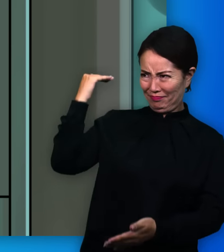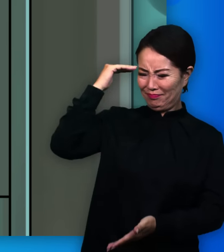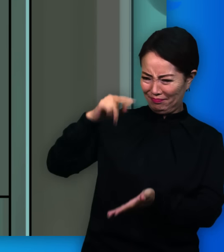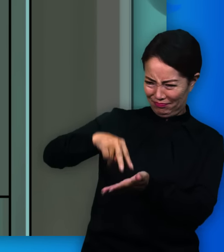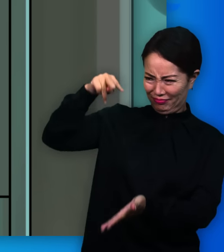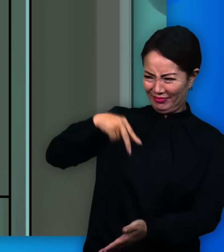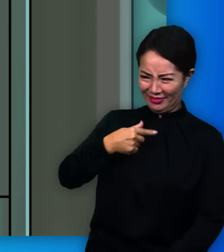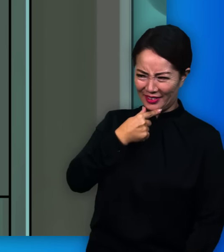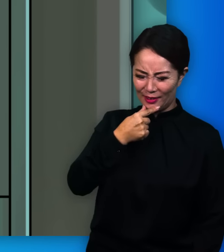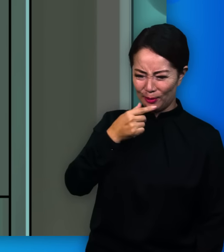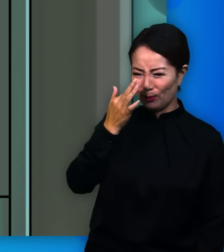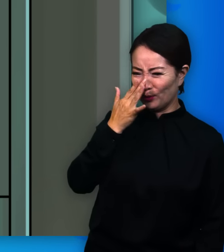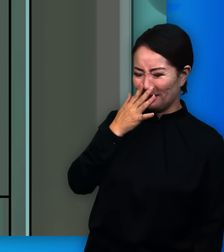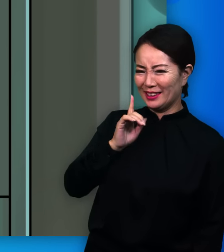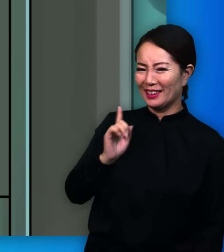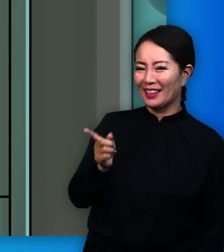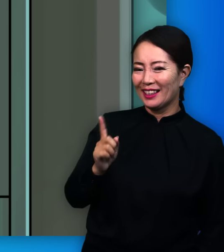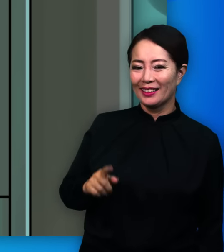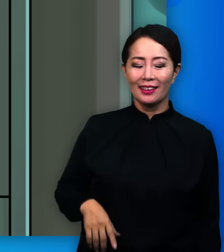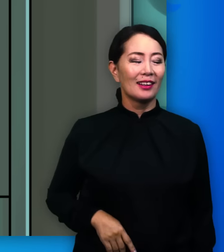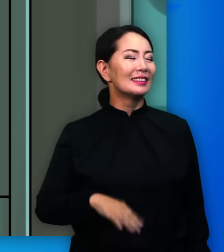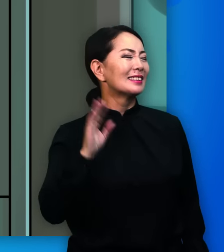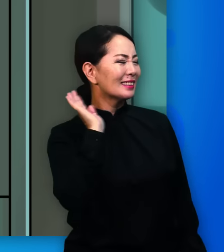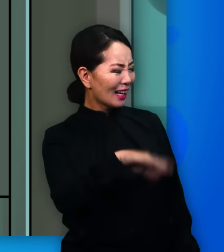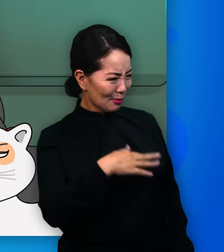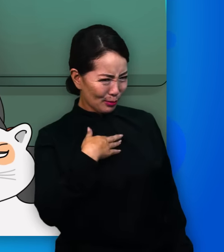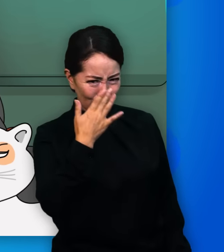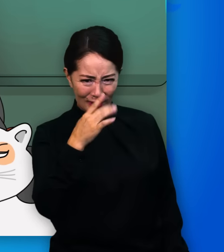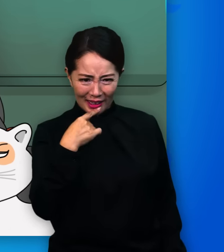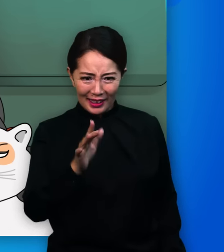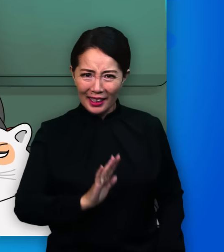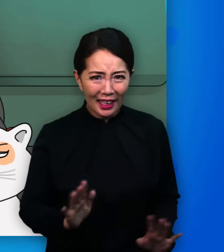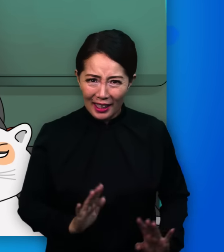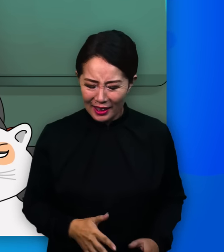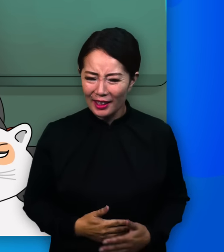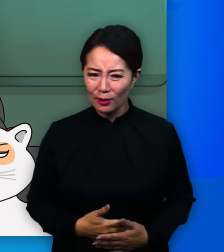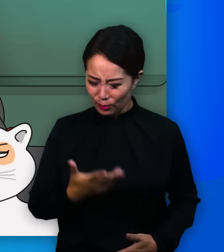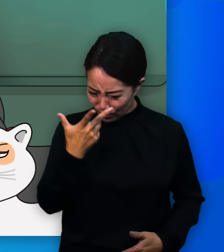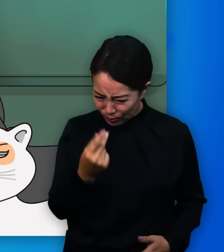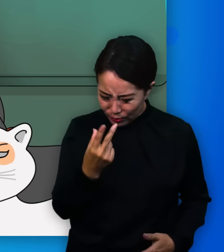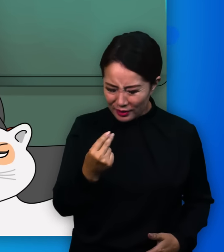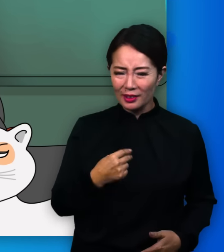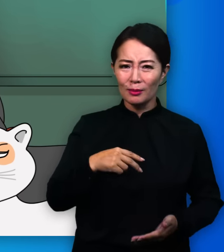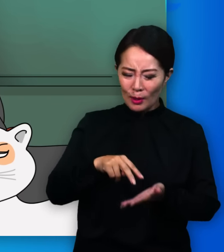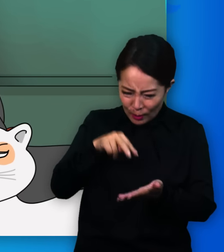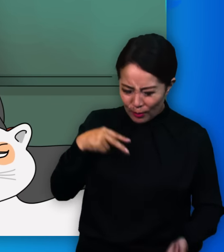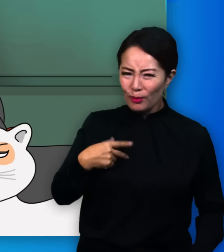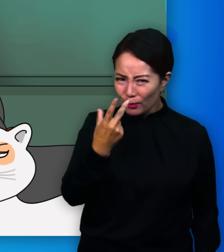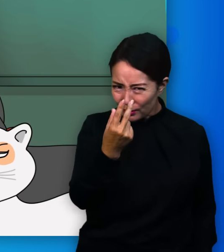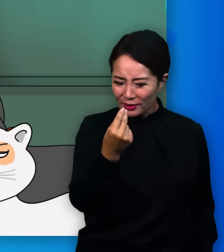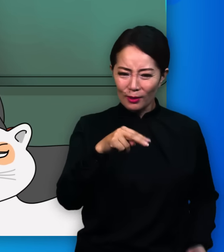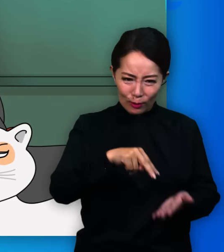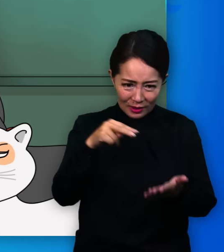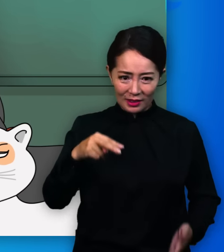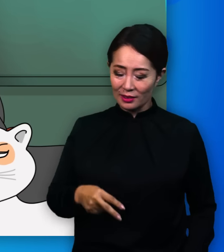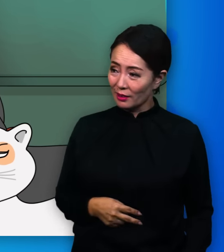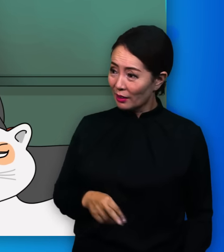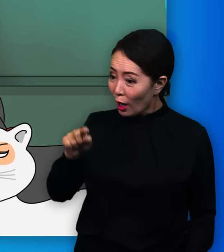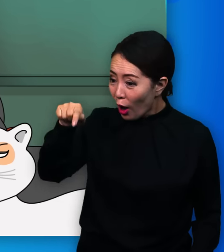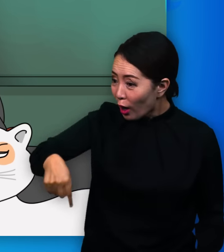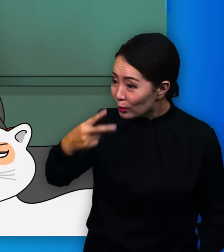Зак, юу ярилцгааж байна да? Би тоглоод тухад ийм өндөр өсөрдөг гэж хэлчихсэн чи итгэдэггүй. Тэгээ